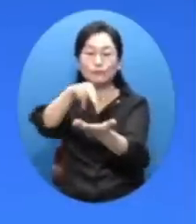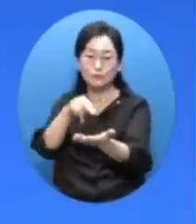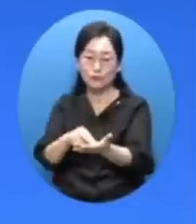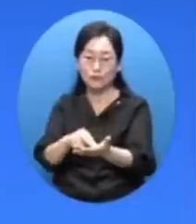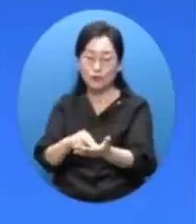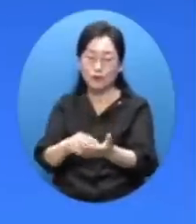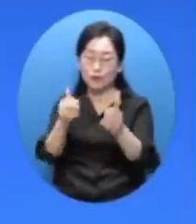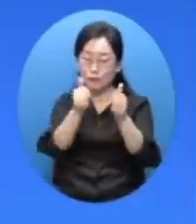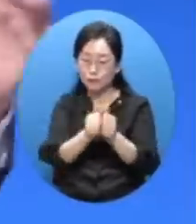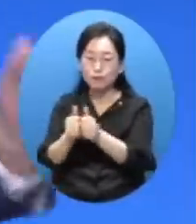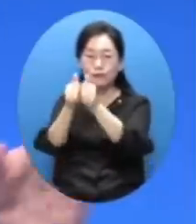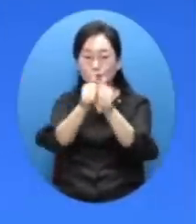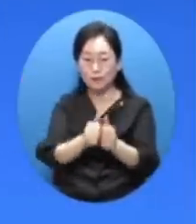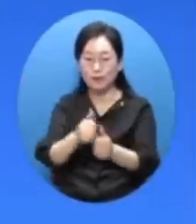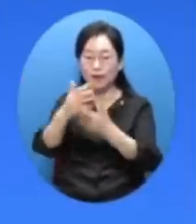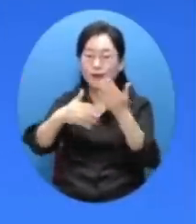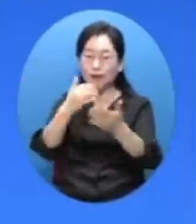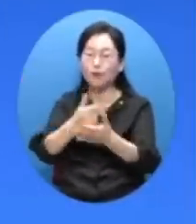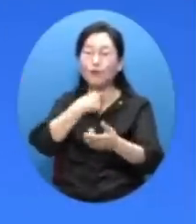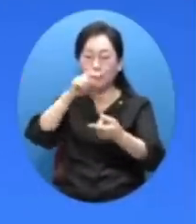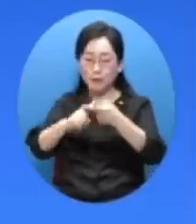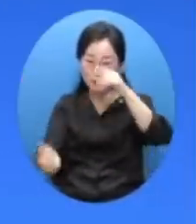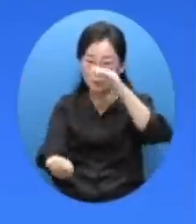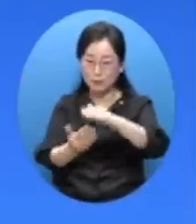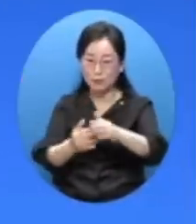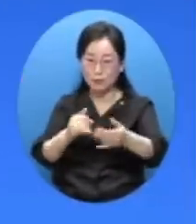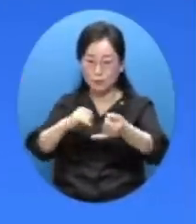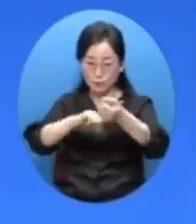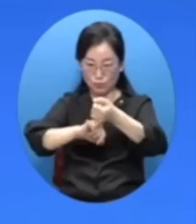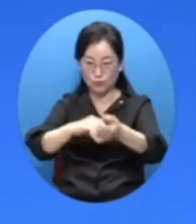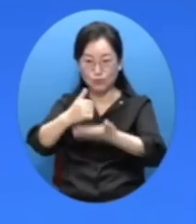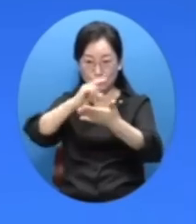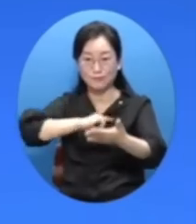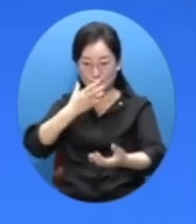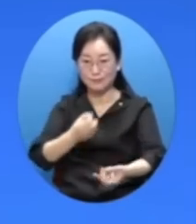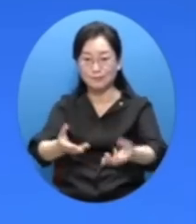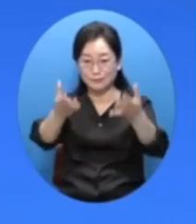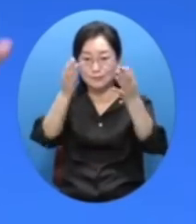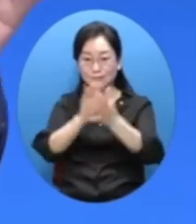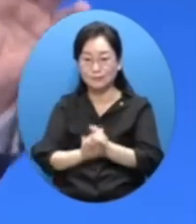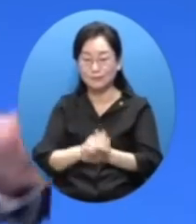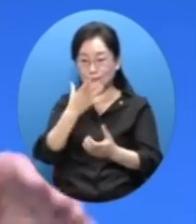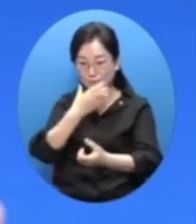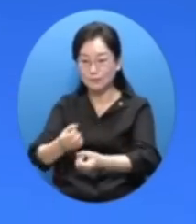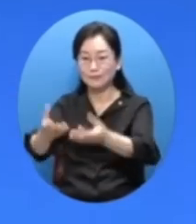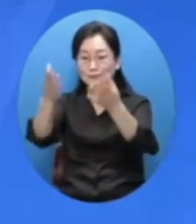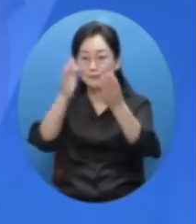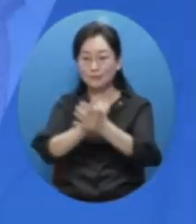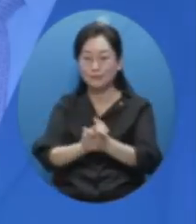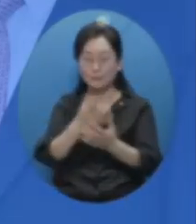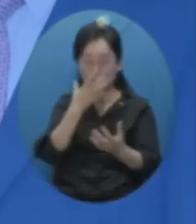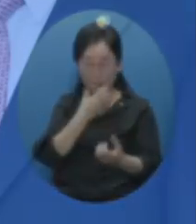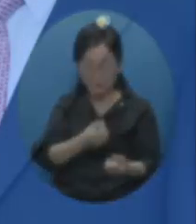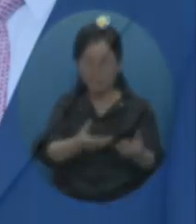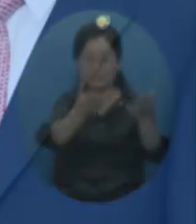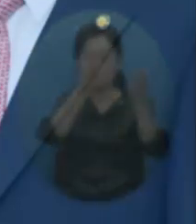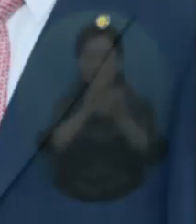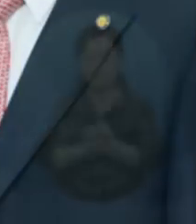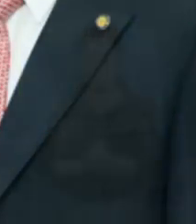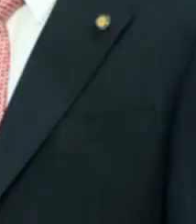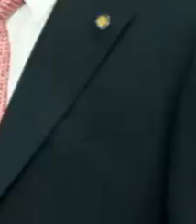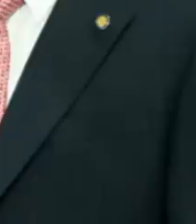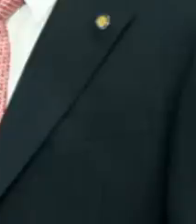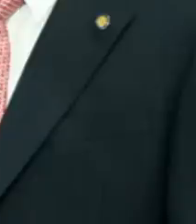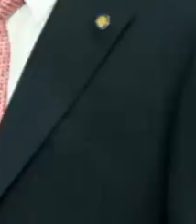주님과 동행하며 하나님의 일을 이루어나가는 여러분 모두 되기를 주님의 이름으로 축원합니다. 축원합니다. 축원합니다. 축원합니다.